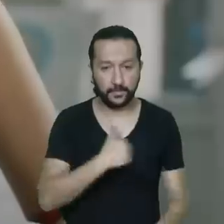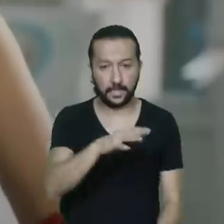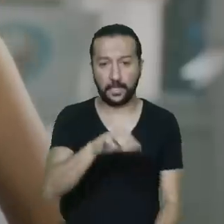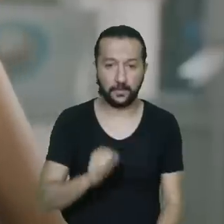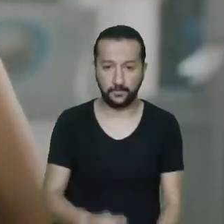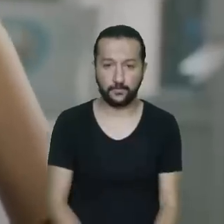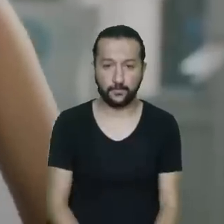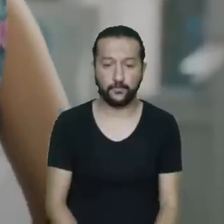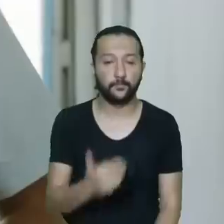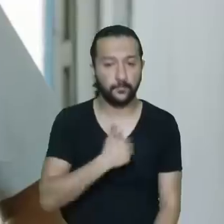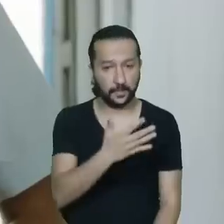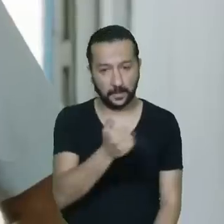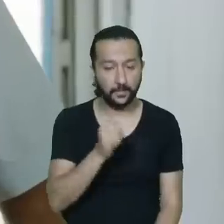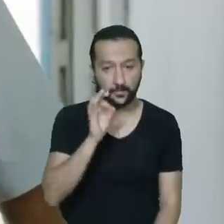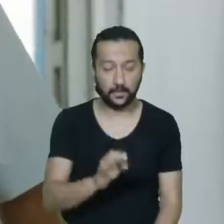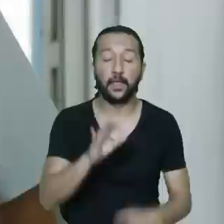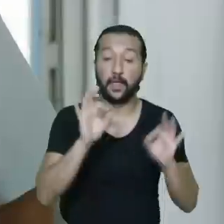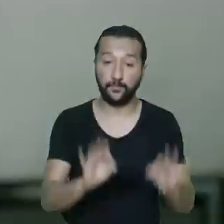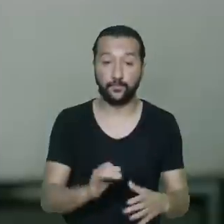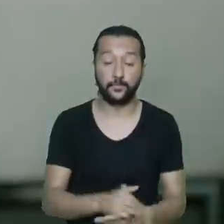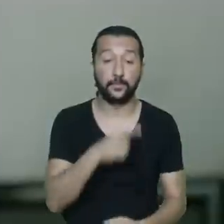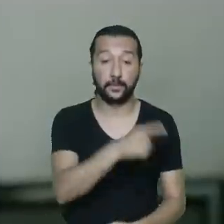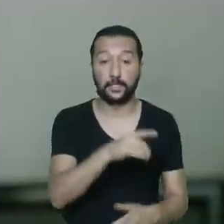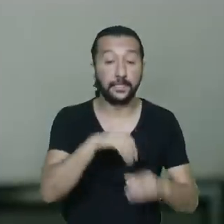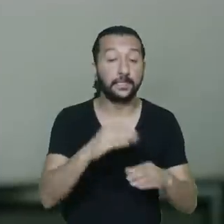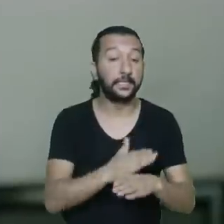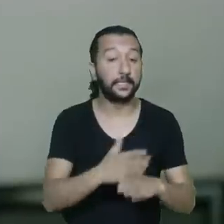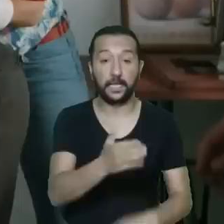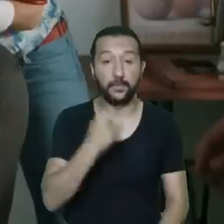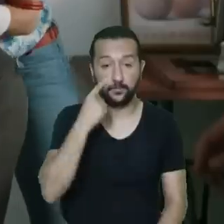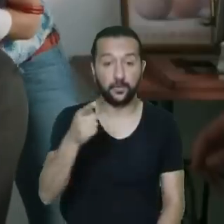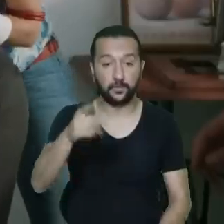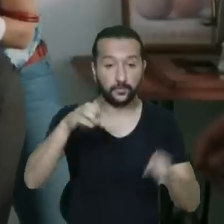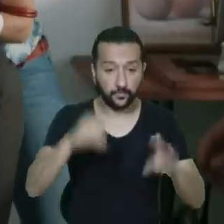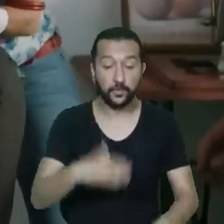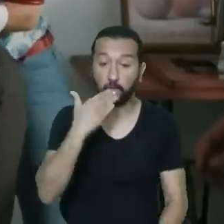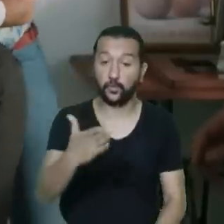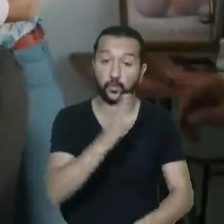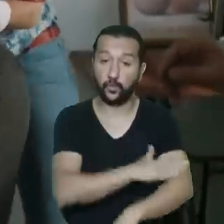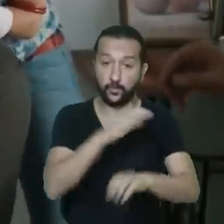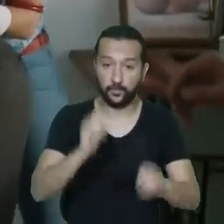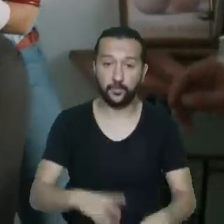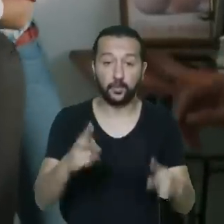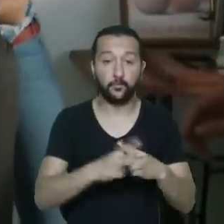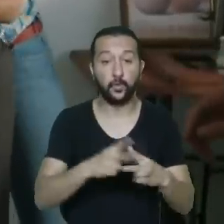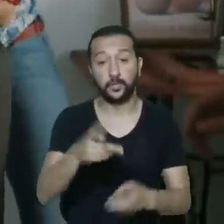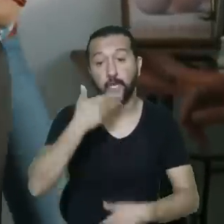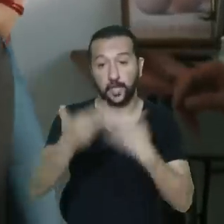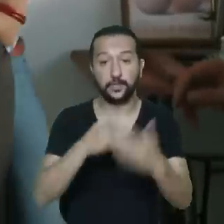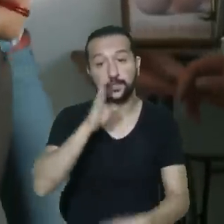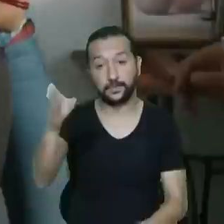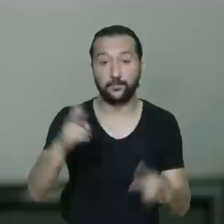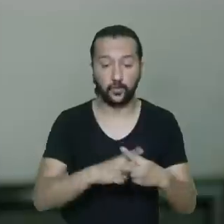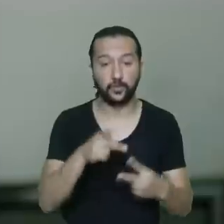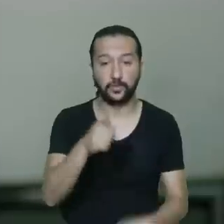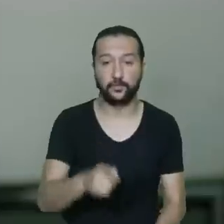aldım. Ben aldım. Emme, neden aldım? Bak kolumu bırakırsan söyleyeceğim, bırak kolumu. Polize'yi anlatırsın,